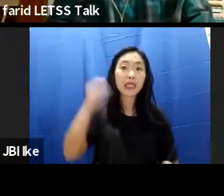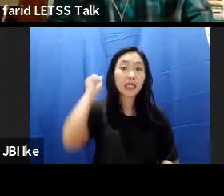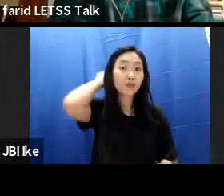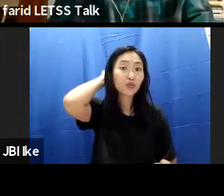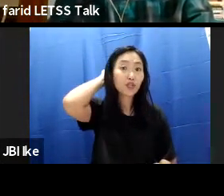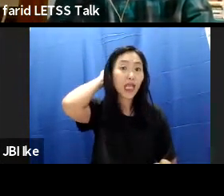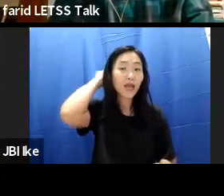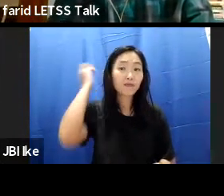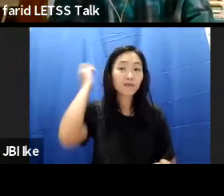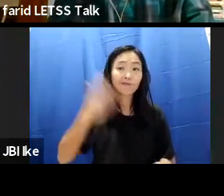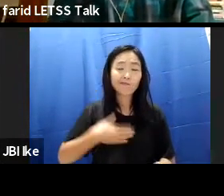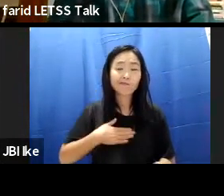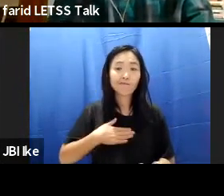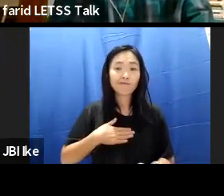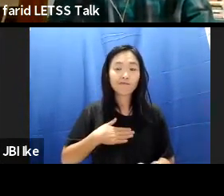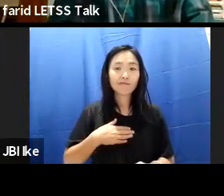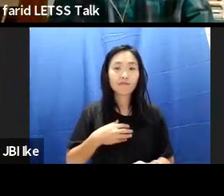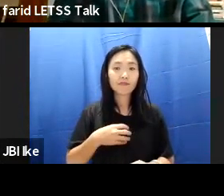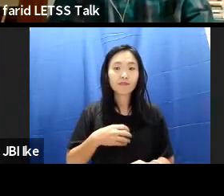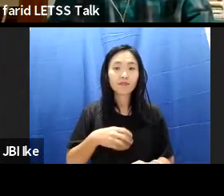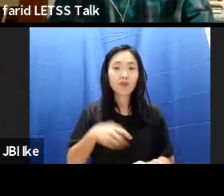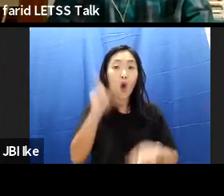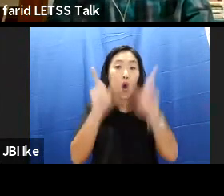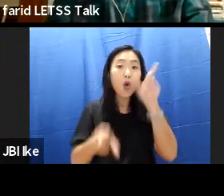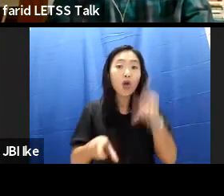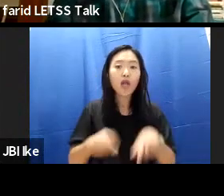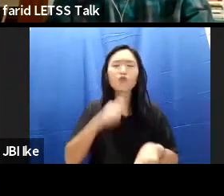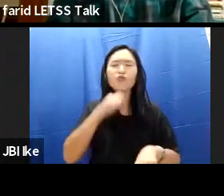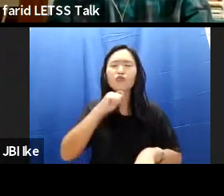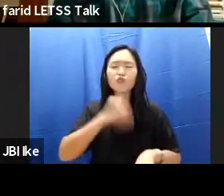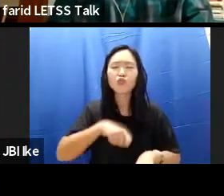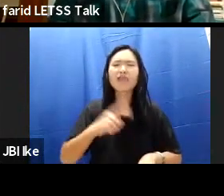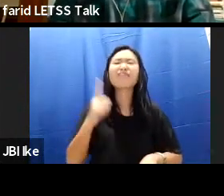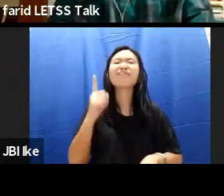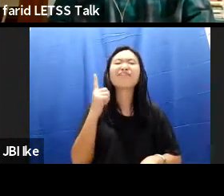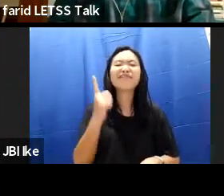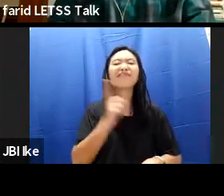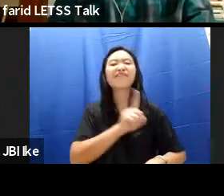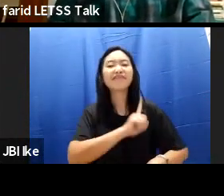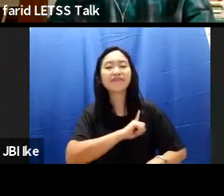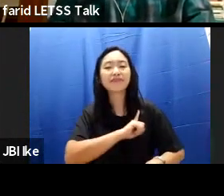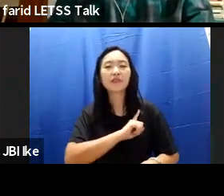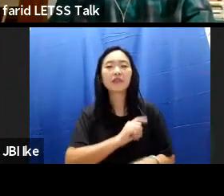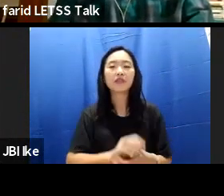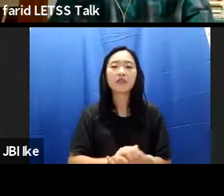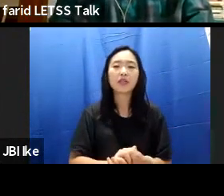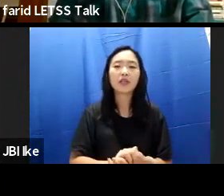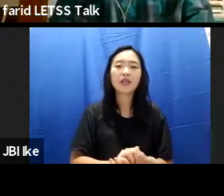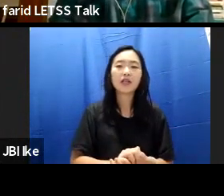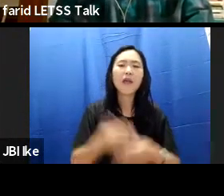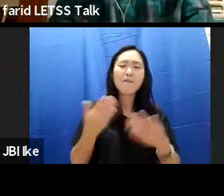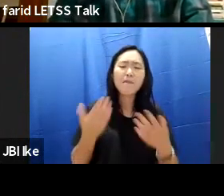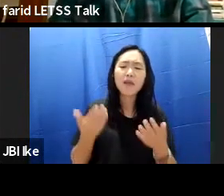karena beliau demikian misalnya jadi tidak eligible misalnya untuk anaknya mendapatkan asuransi. Kemudian juga